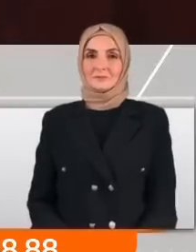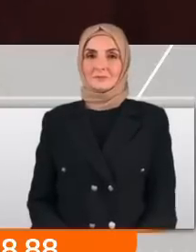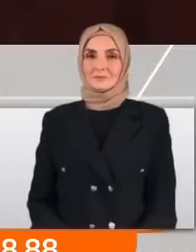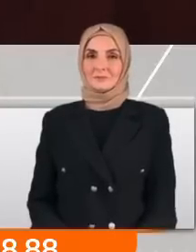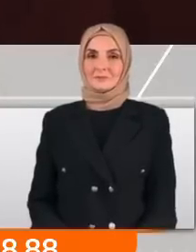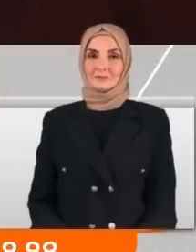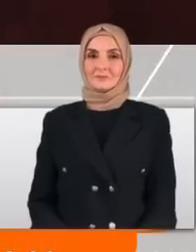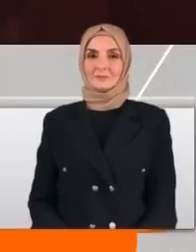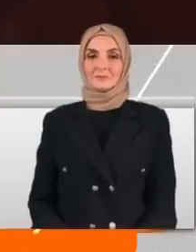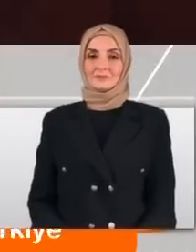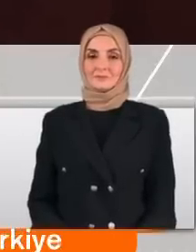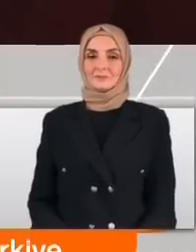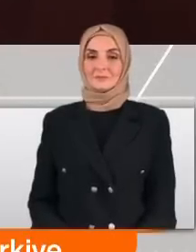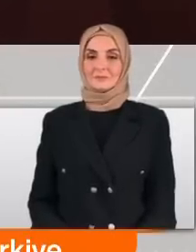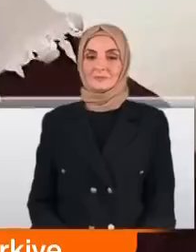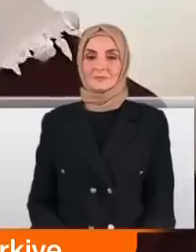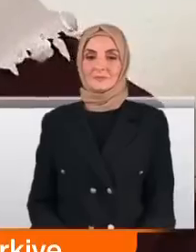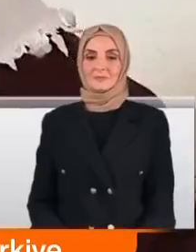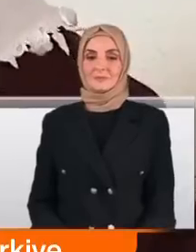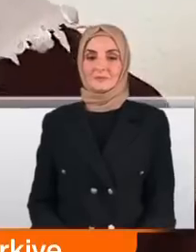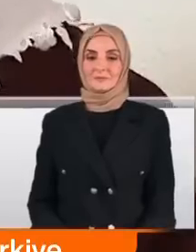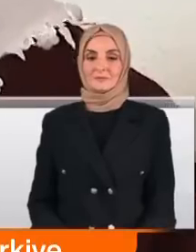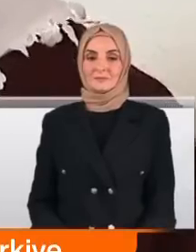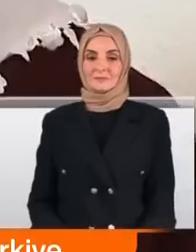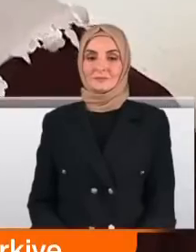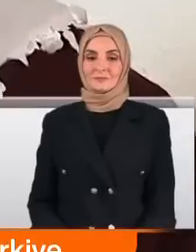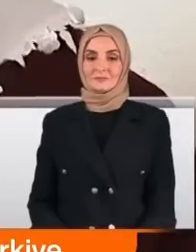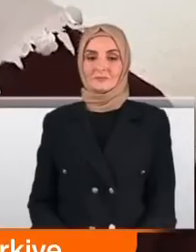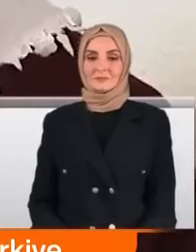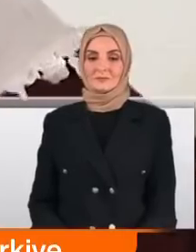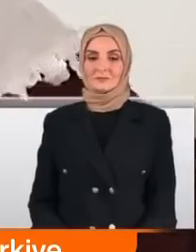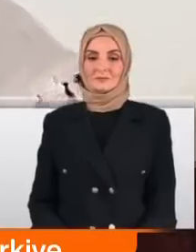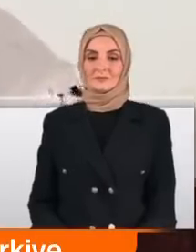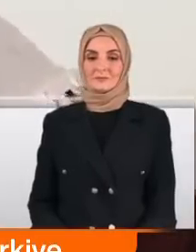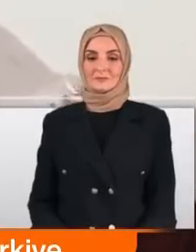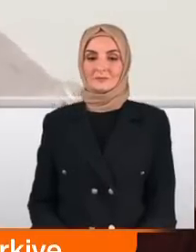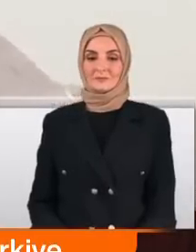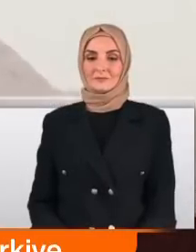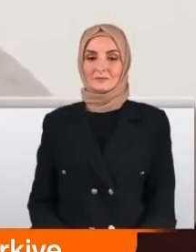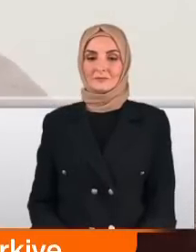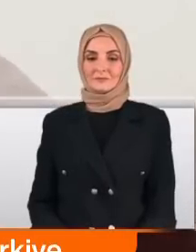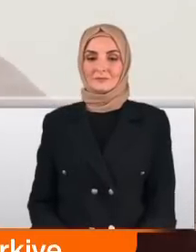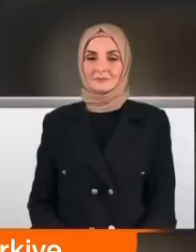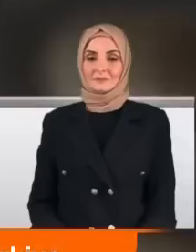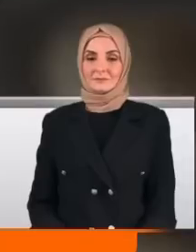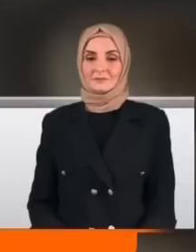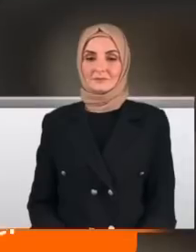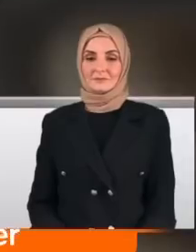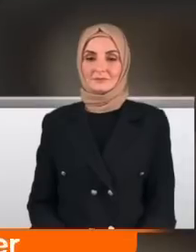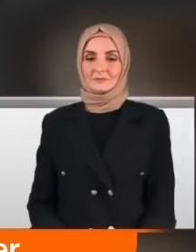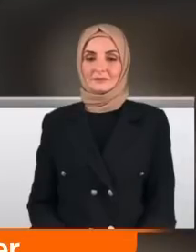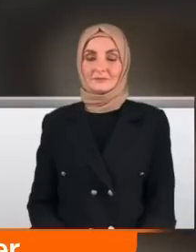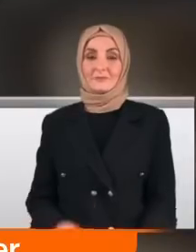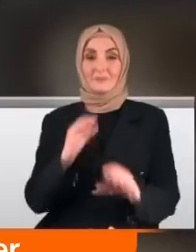dedim. Koştum yağmur çamur, böyle tekerleri selin içinde. Fotoğrafını sökeceğim, sökemedim.